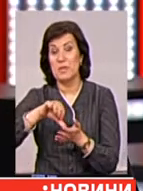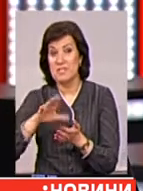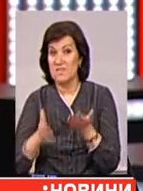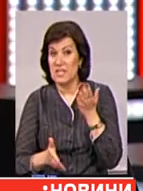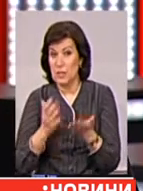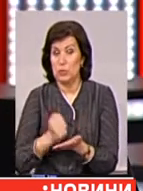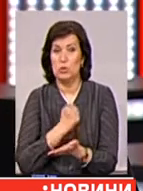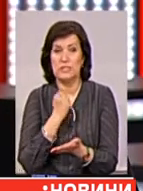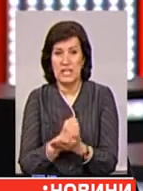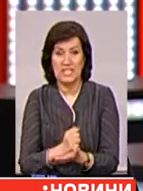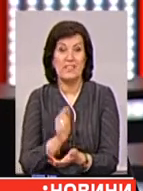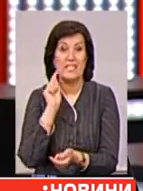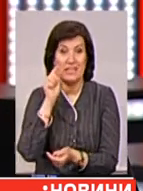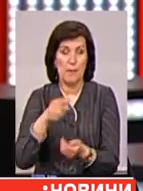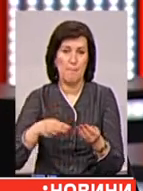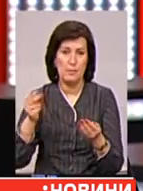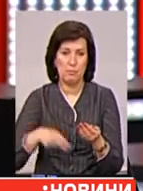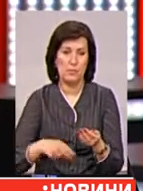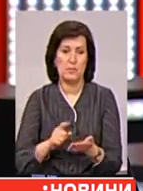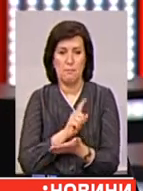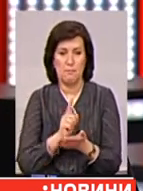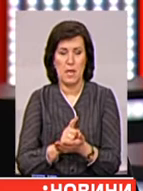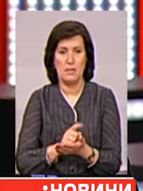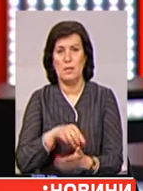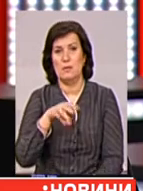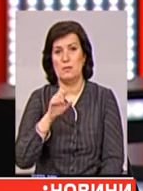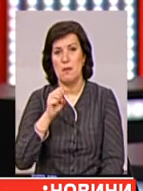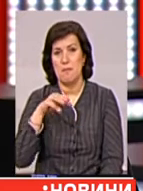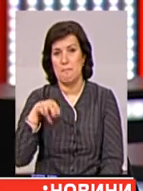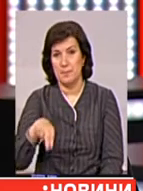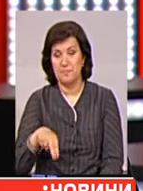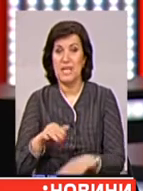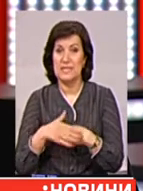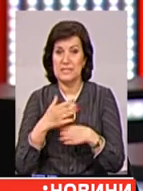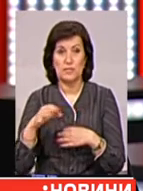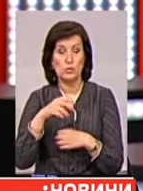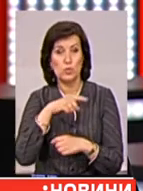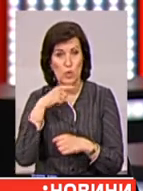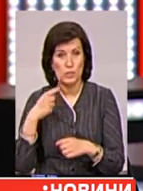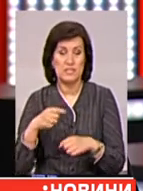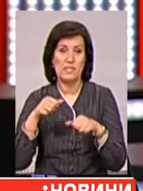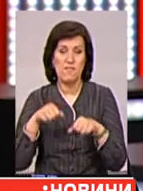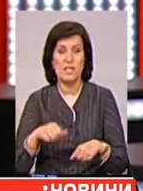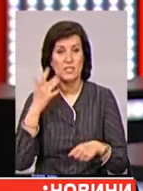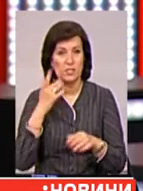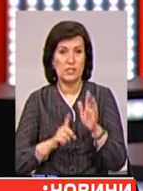Якщо його затвердять і там, підписати його має Дональд Трамп. Санкції щодо Росії влада США